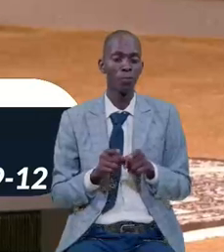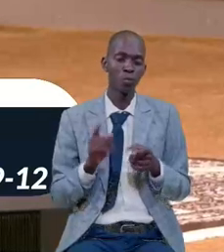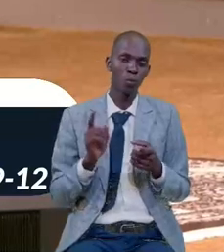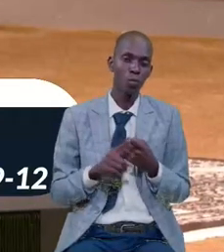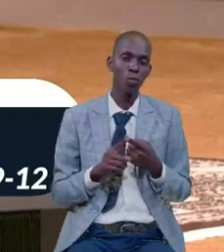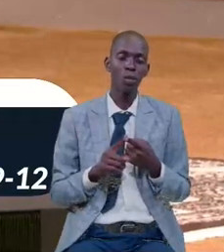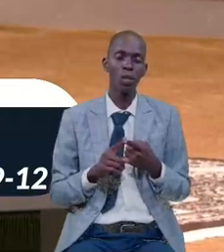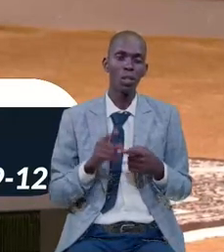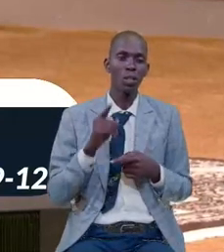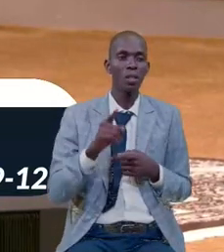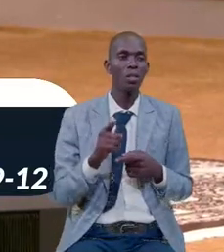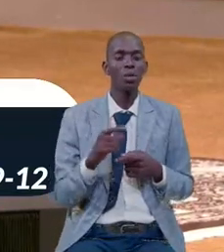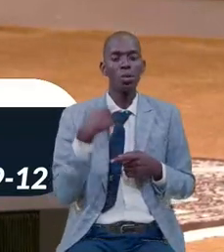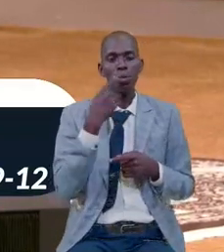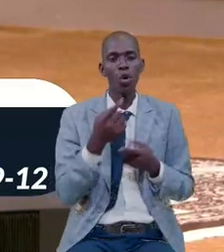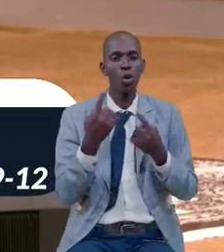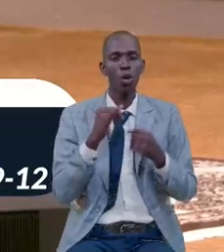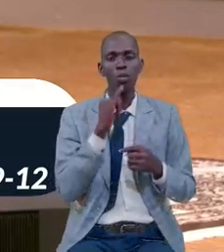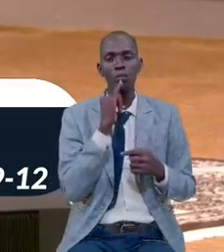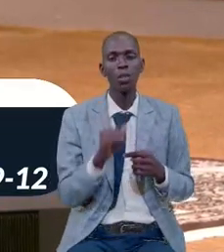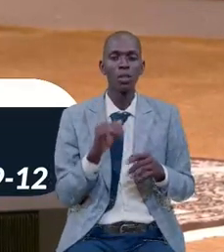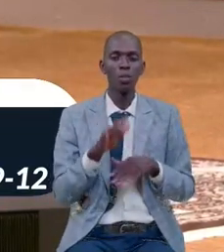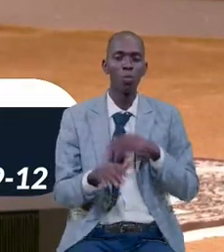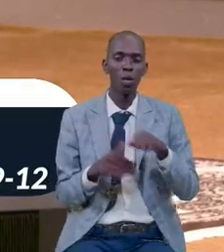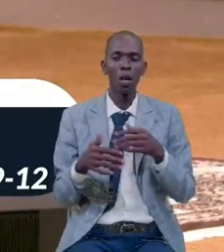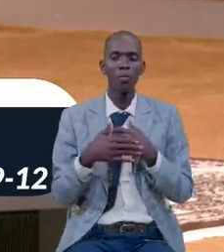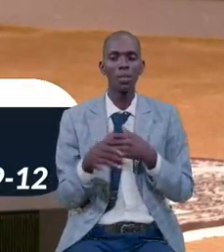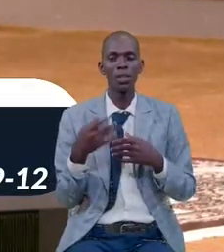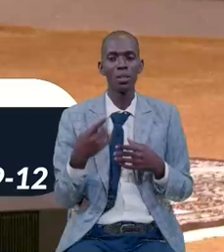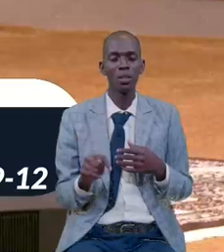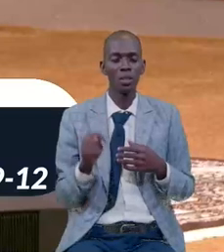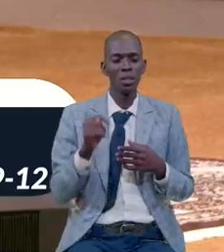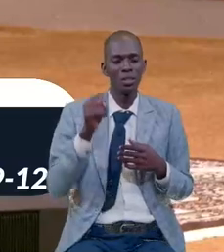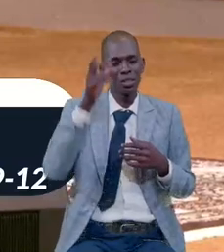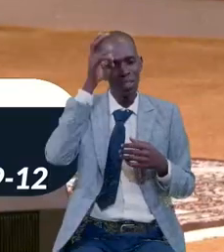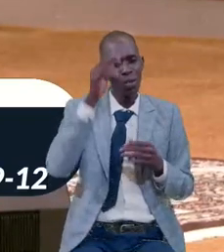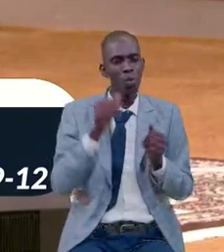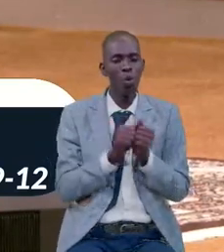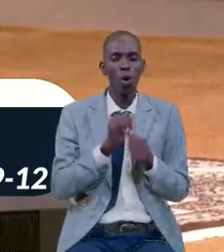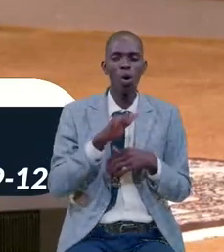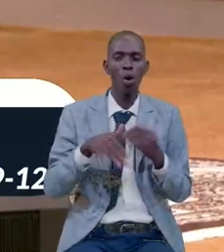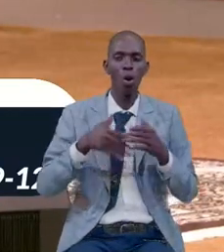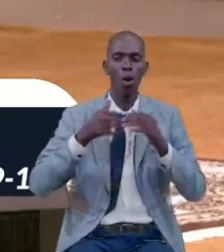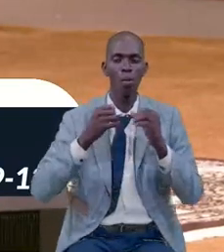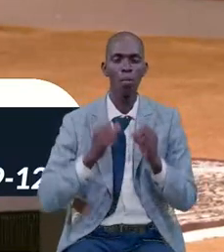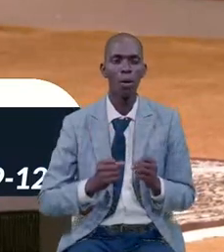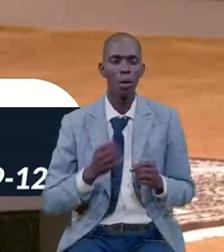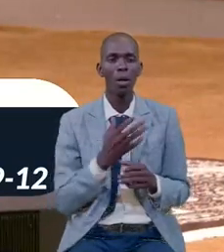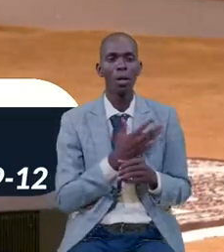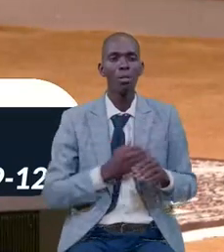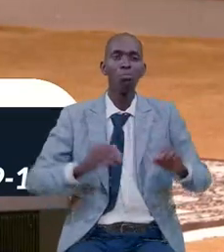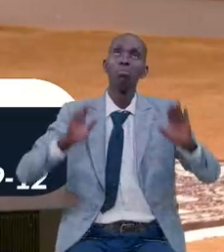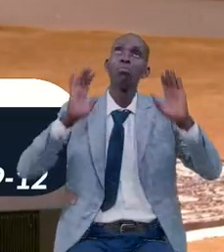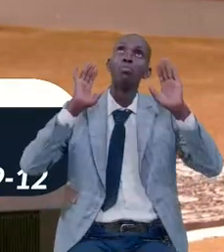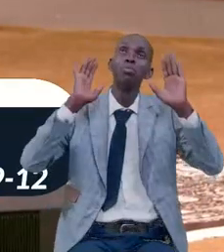L'apparition de cet impie se fera par la puissance de Satan, avec toutes sortes de miracles, de